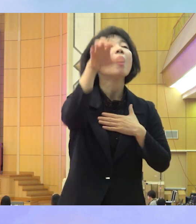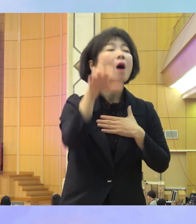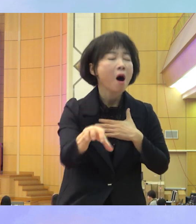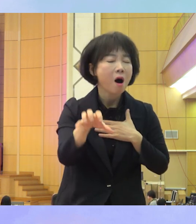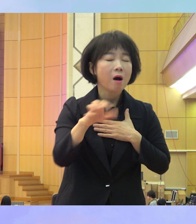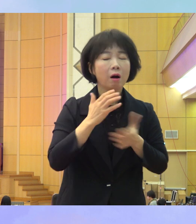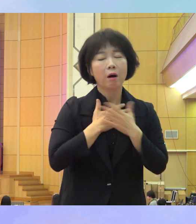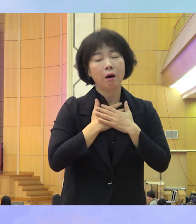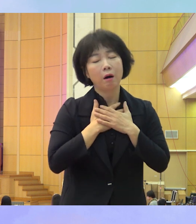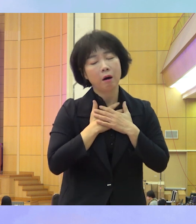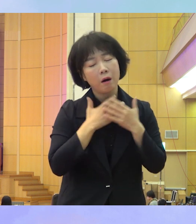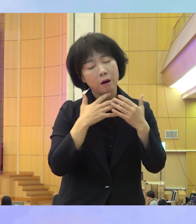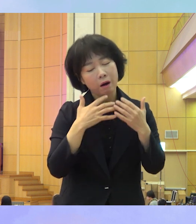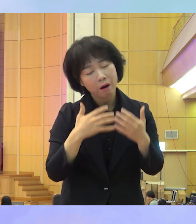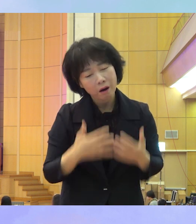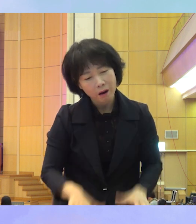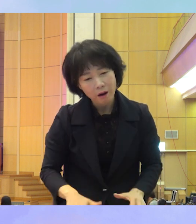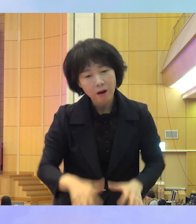인생길에서